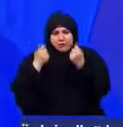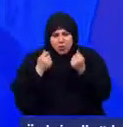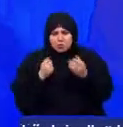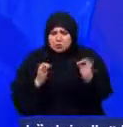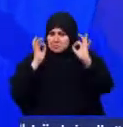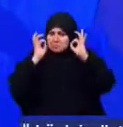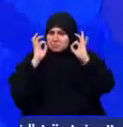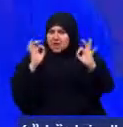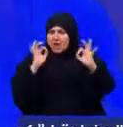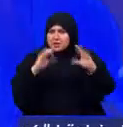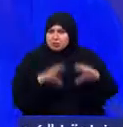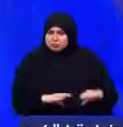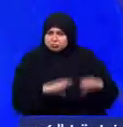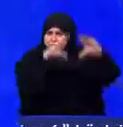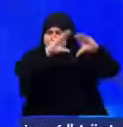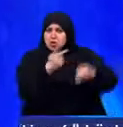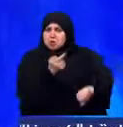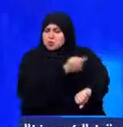المادية وقدرات